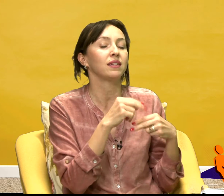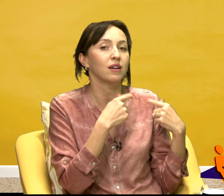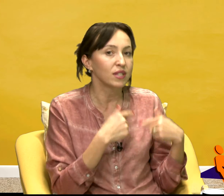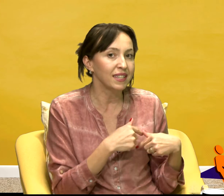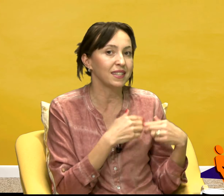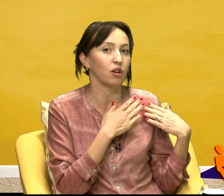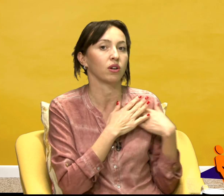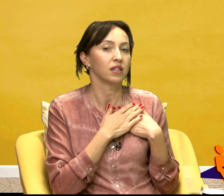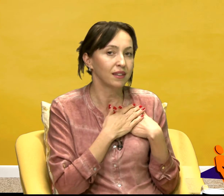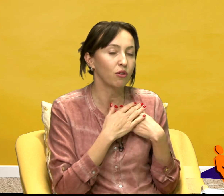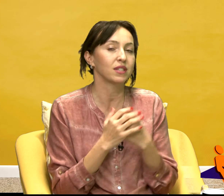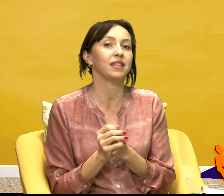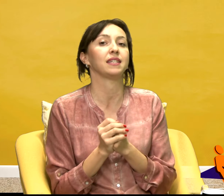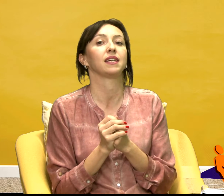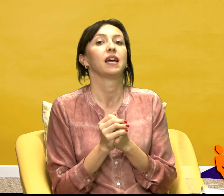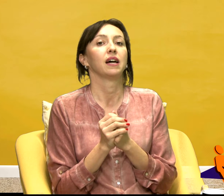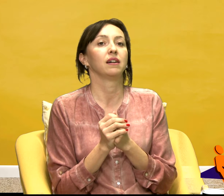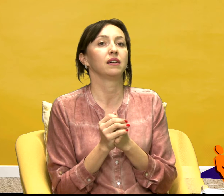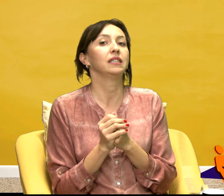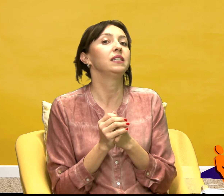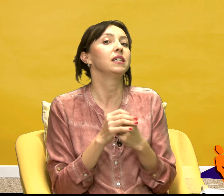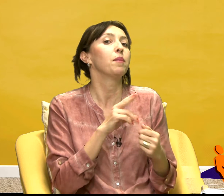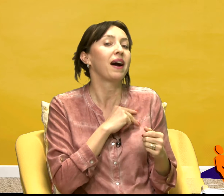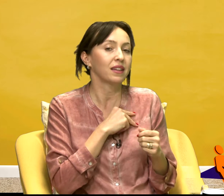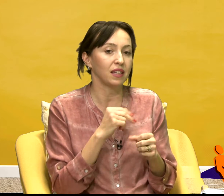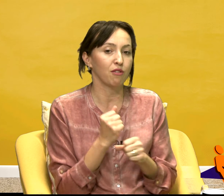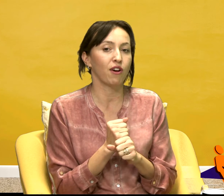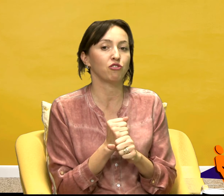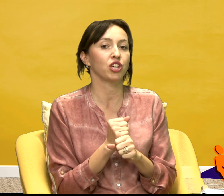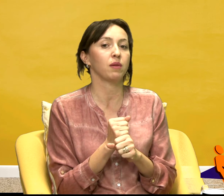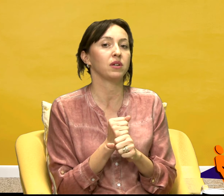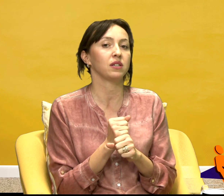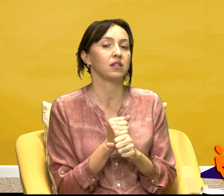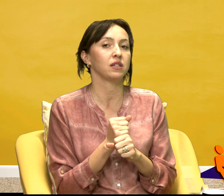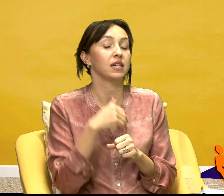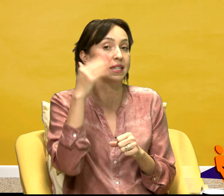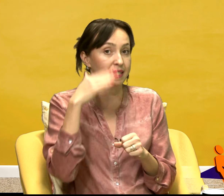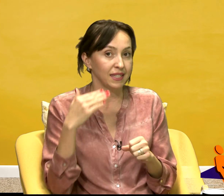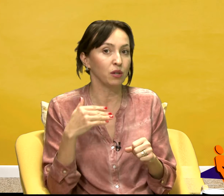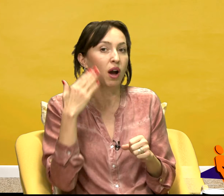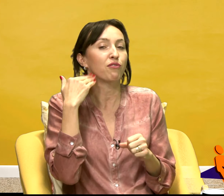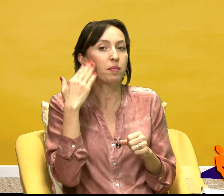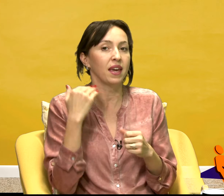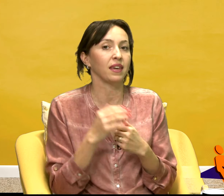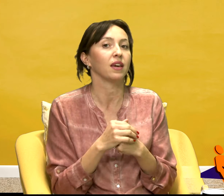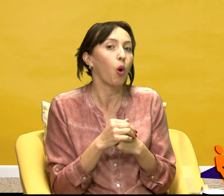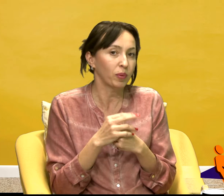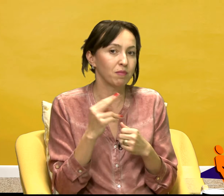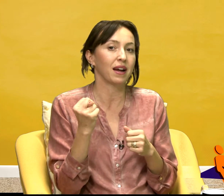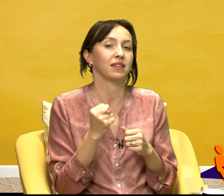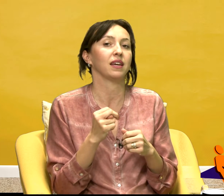ziua îndrăgostiților, îndrăgostiți. În martie facem ziua